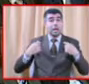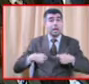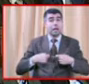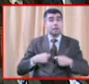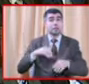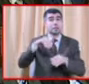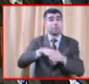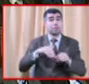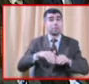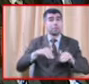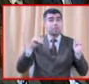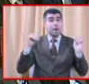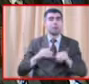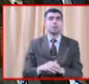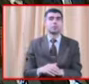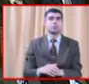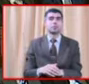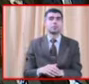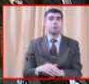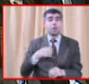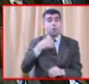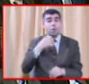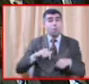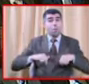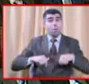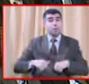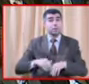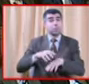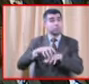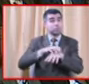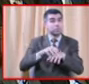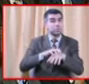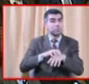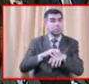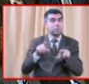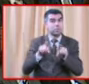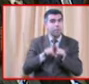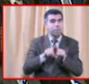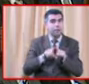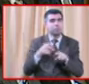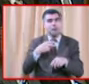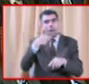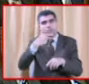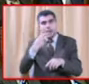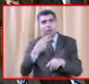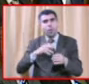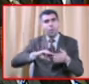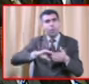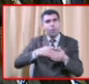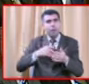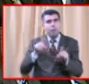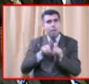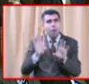السيد الوزير، هاد التفاعل اللي تكلمتي لنا عليه، احنا اللي